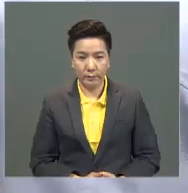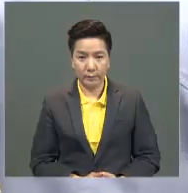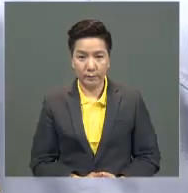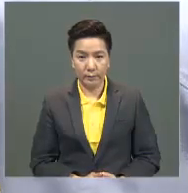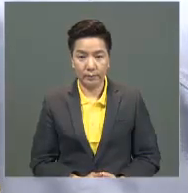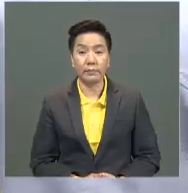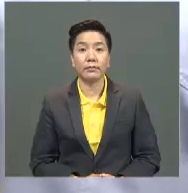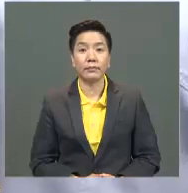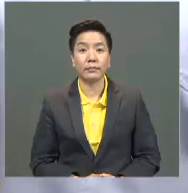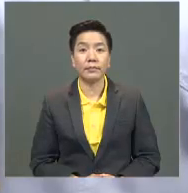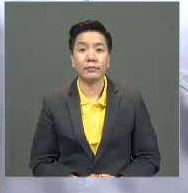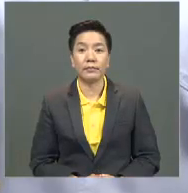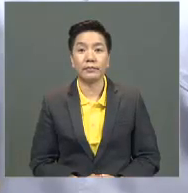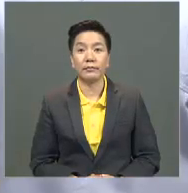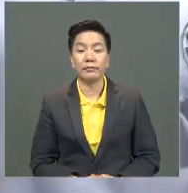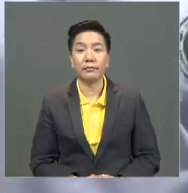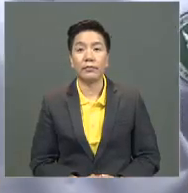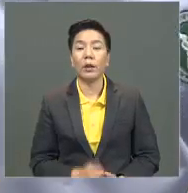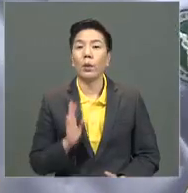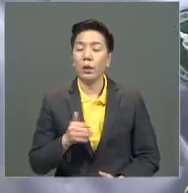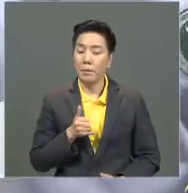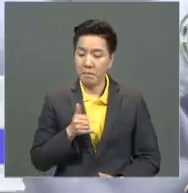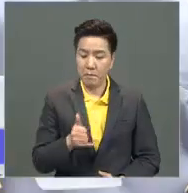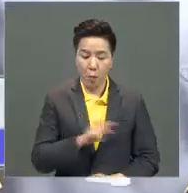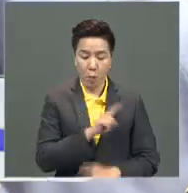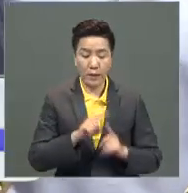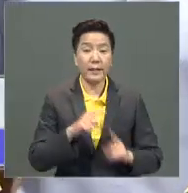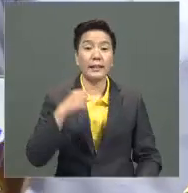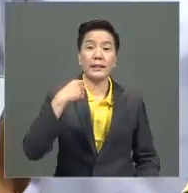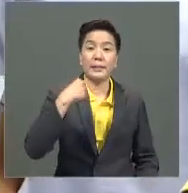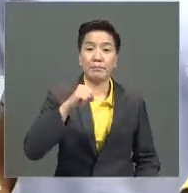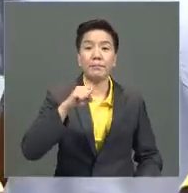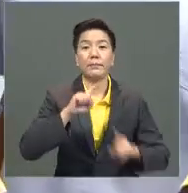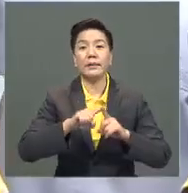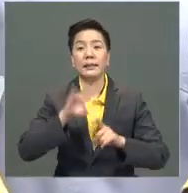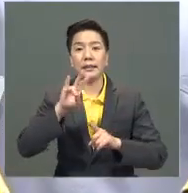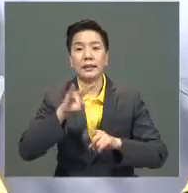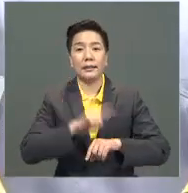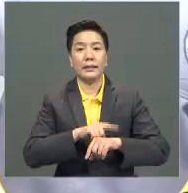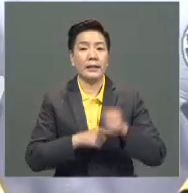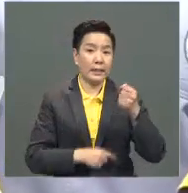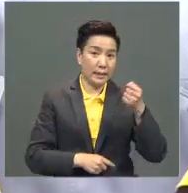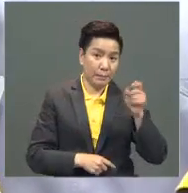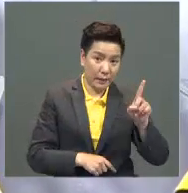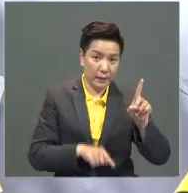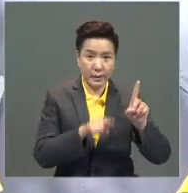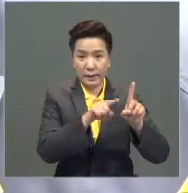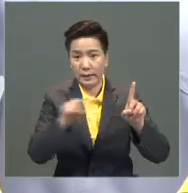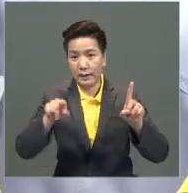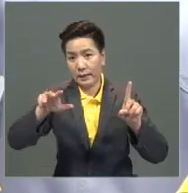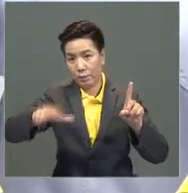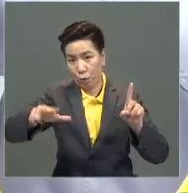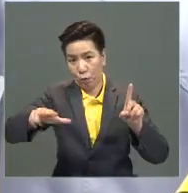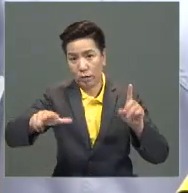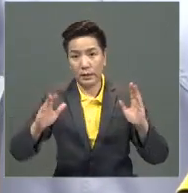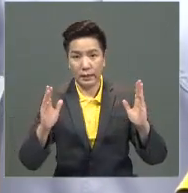นะคะที่มาเดินห้างในช่วงวันที่10กรกฎาคมนะคะช่วงเวลา 11:00 นถึง 15:00 นซึ่งวันนั้น